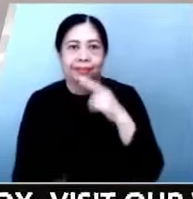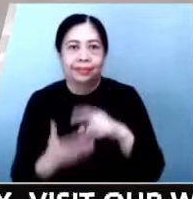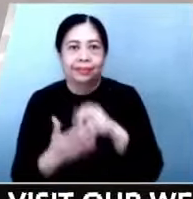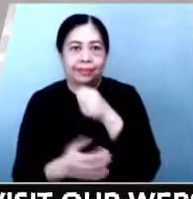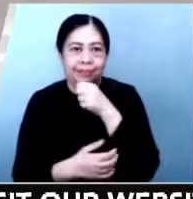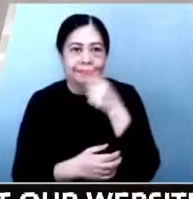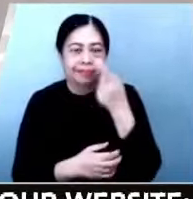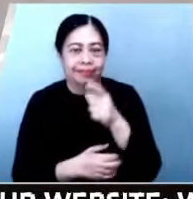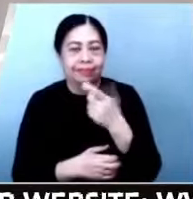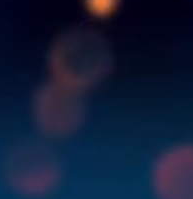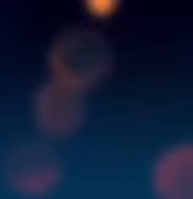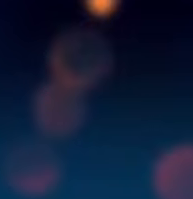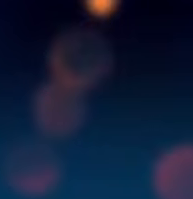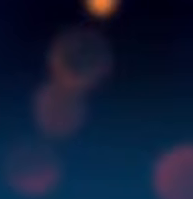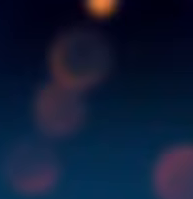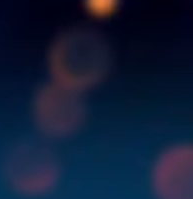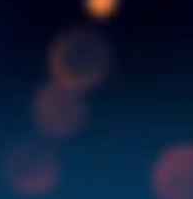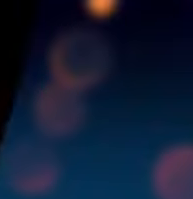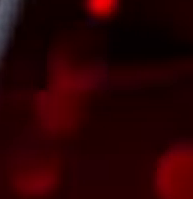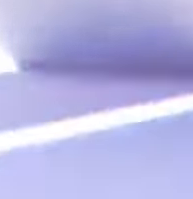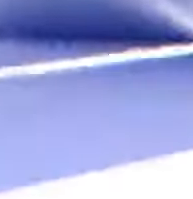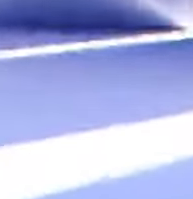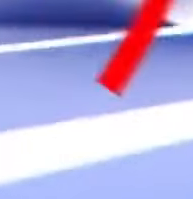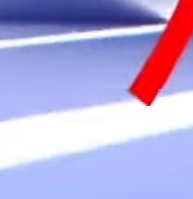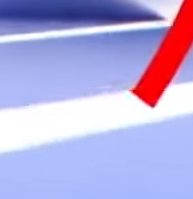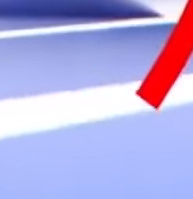GMA Integrated News.